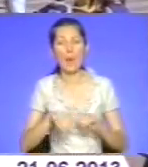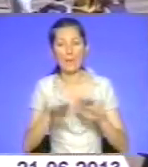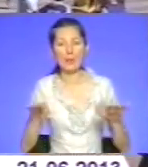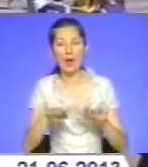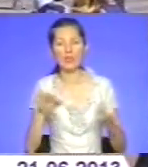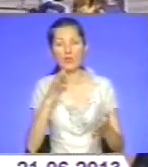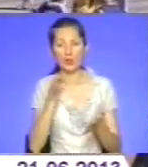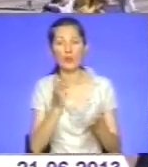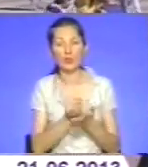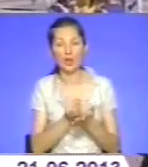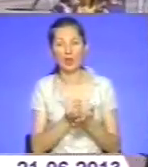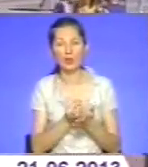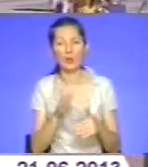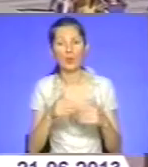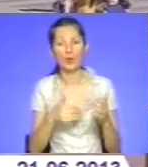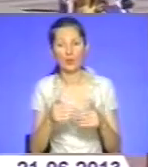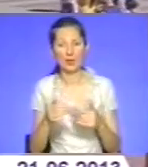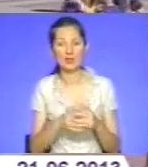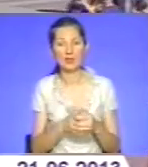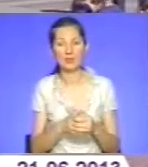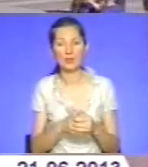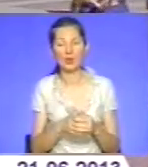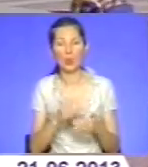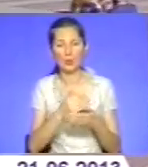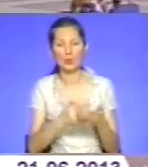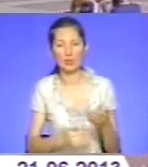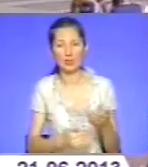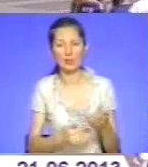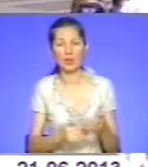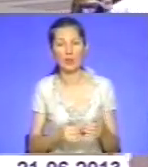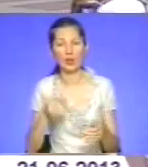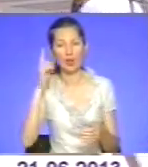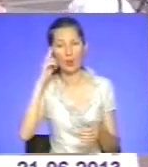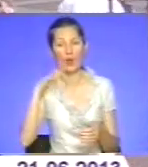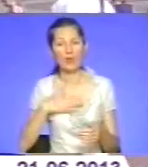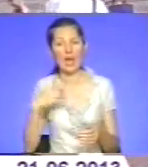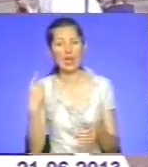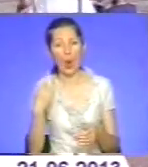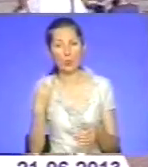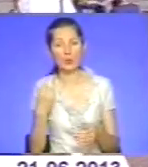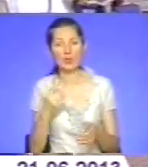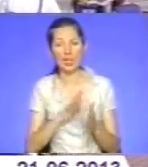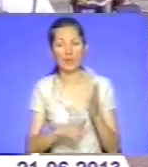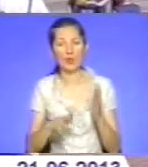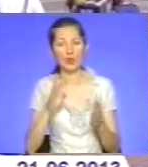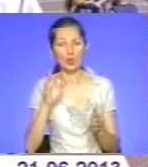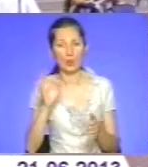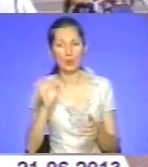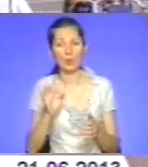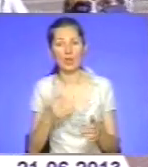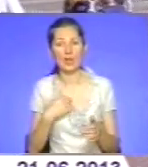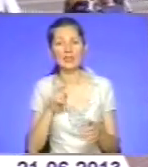не вміє плавати до 60% населення. А думаю, десь в нашій області це десь всі 90. От я за те,